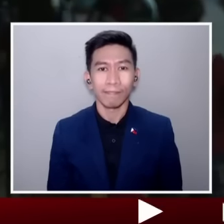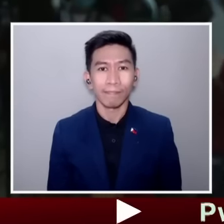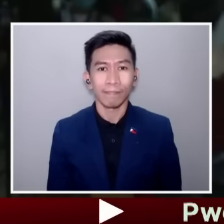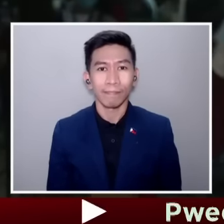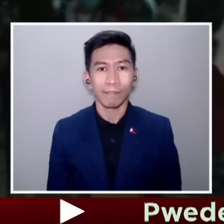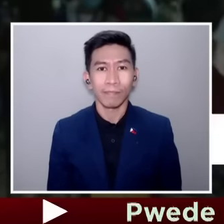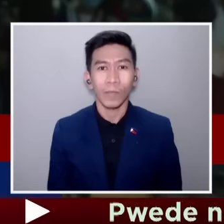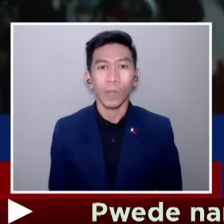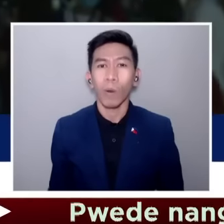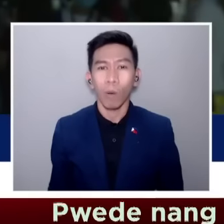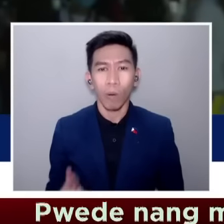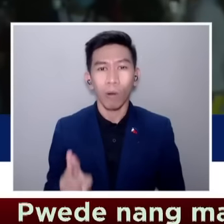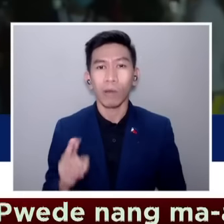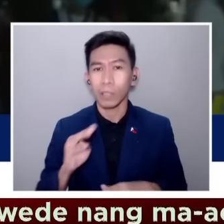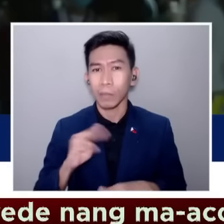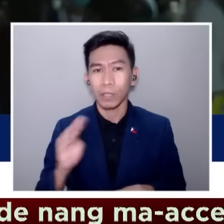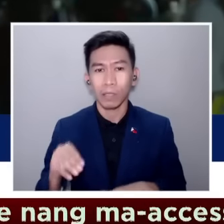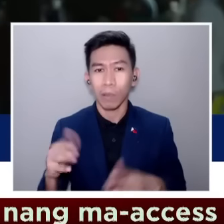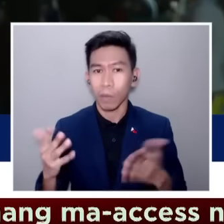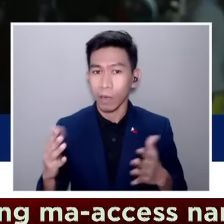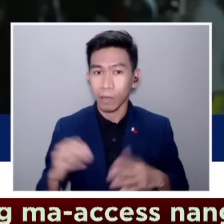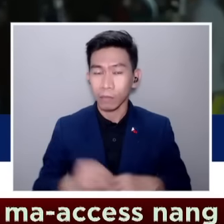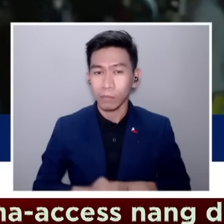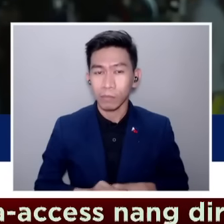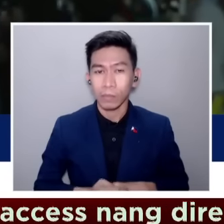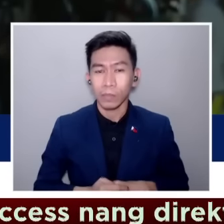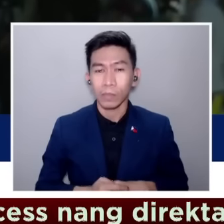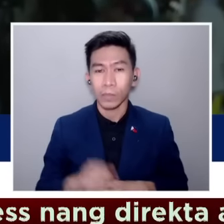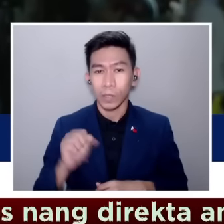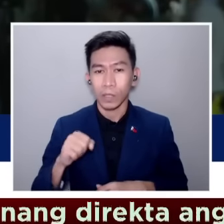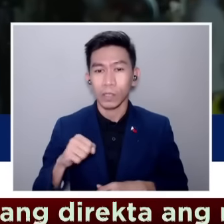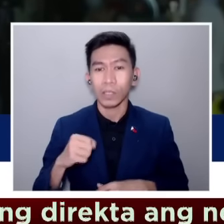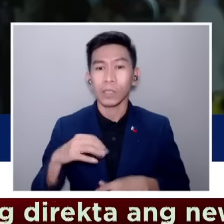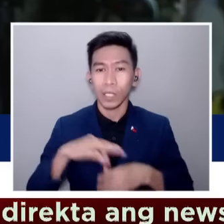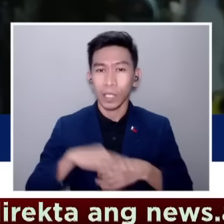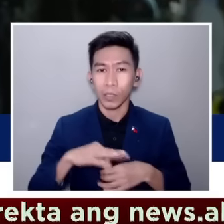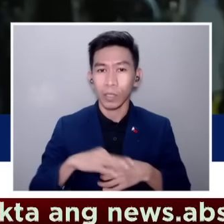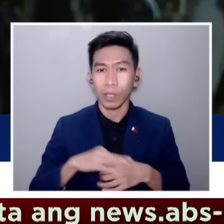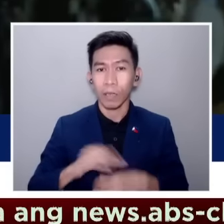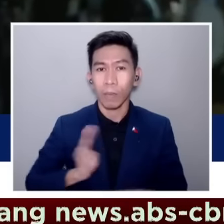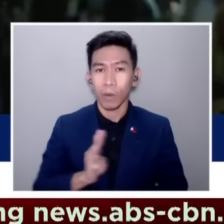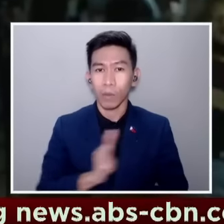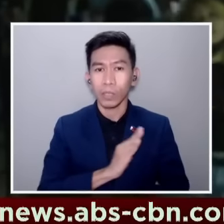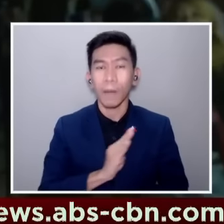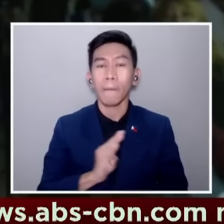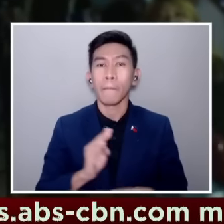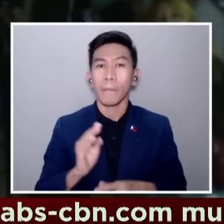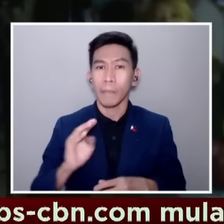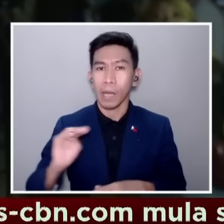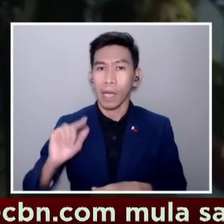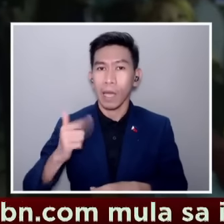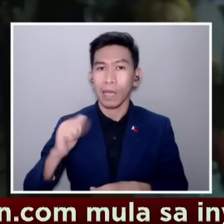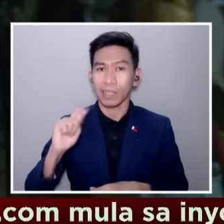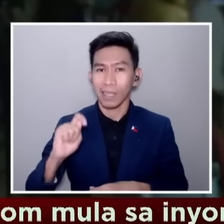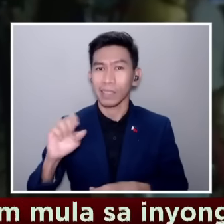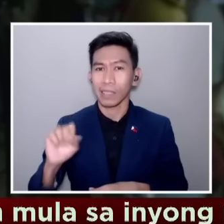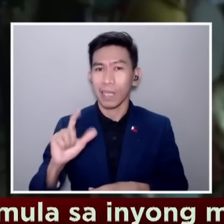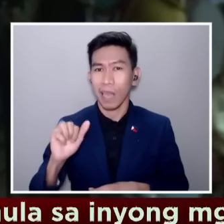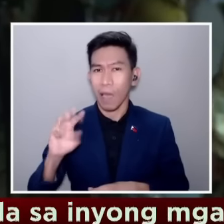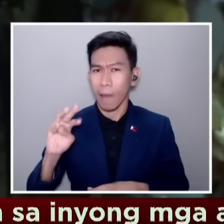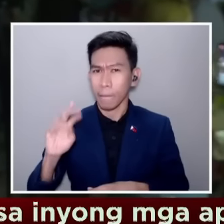Karen, tinanong din natin yan kanina dito sa Electoral Board, dito sa Magat Salamat Elementary School, kung bakit sa Laguna pa manggagaling yung SD